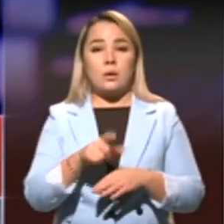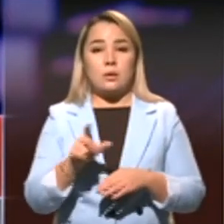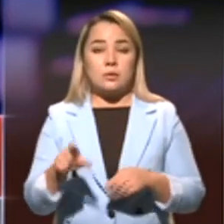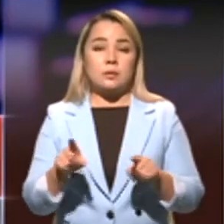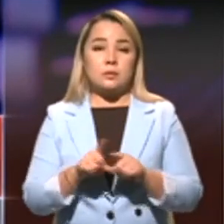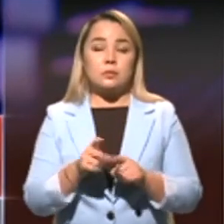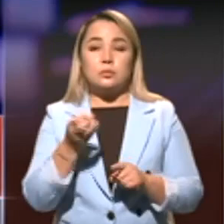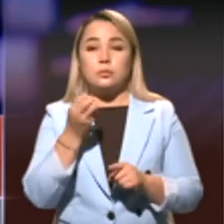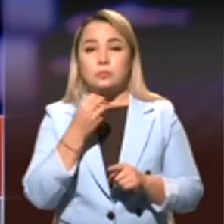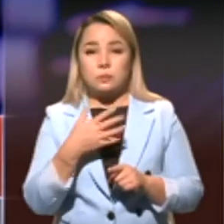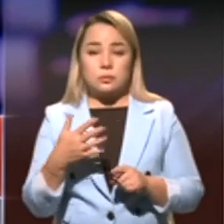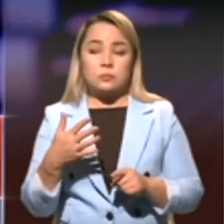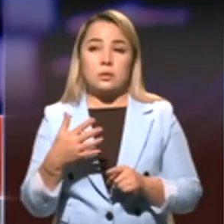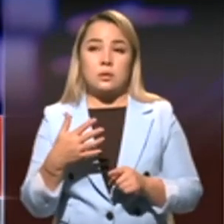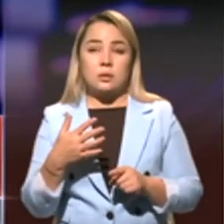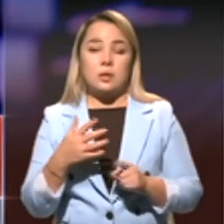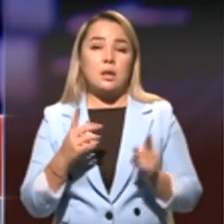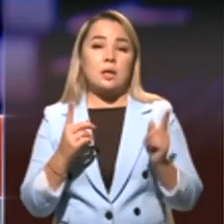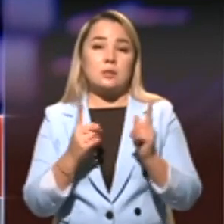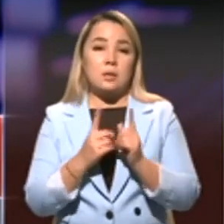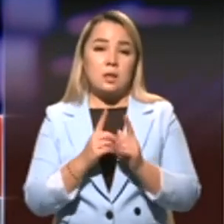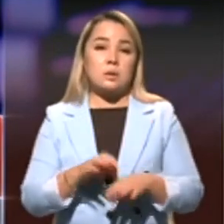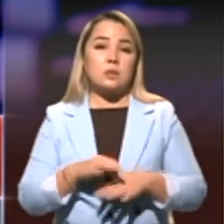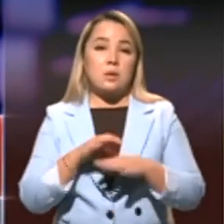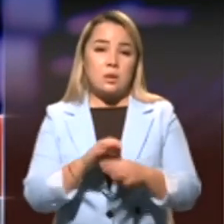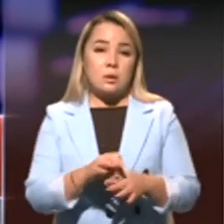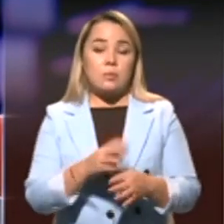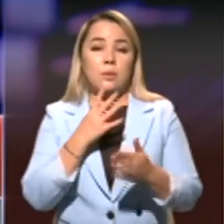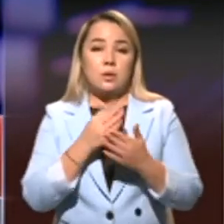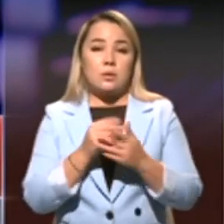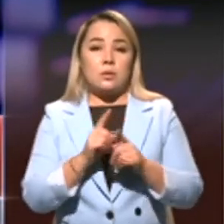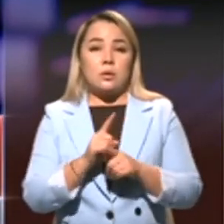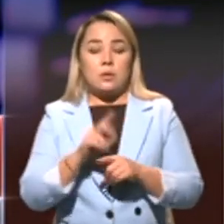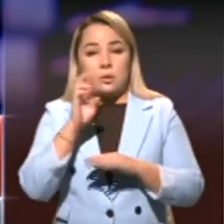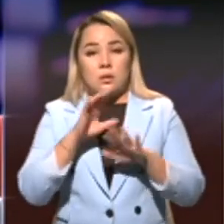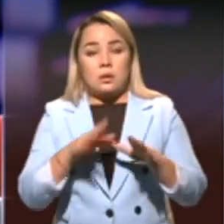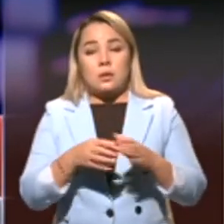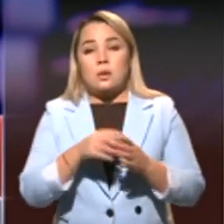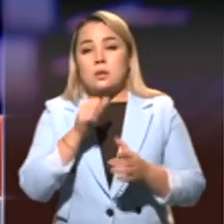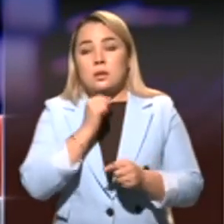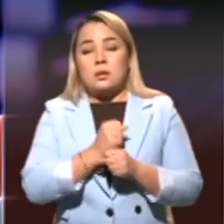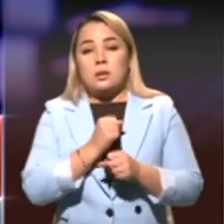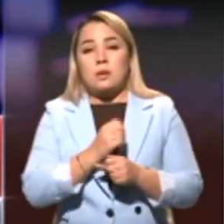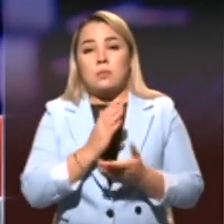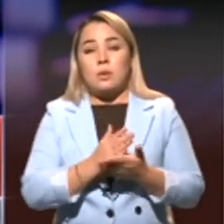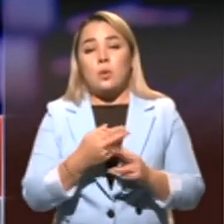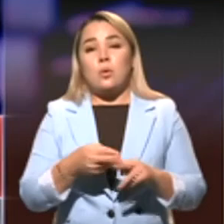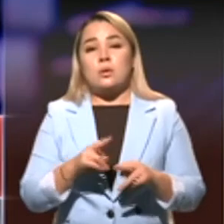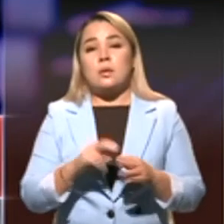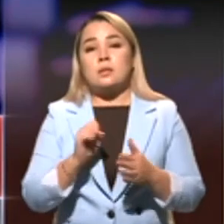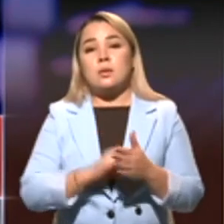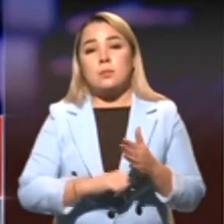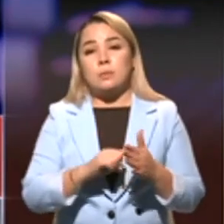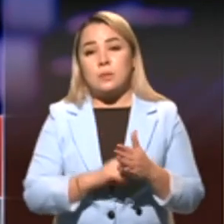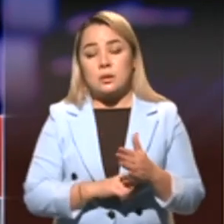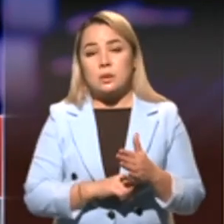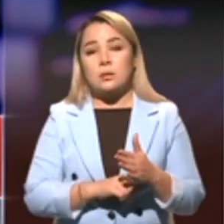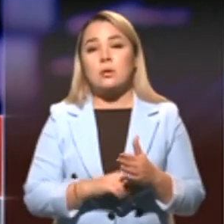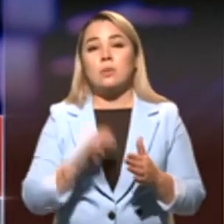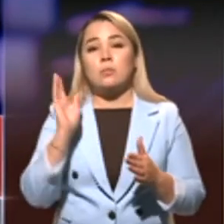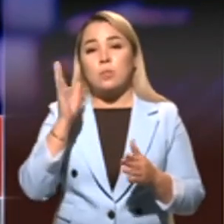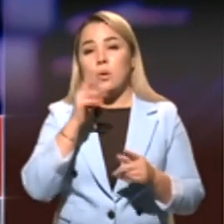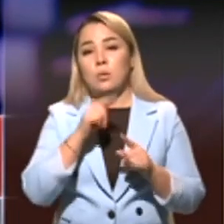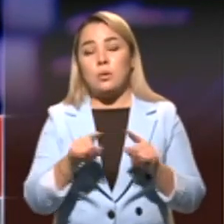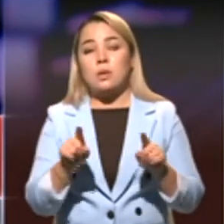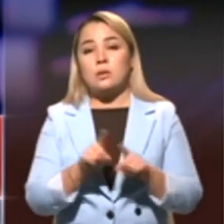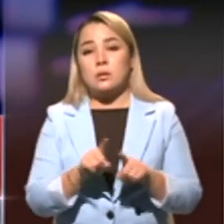қонақтарымызды жақсы қарсы алып, жақсы шығарып салды біздің елімізге сын жаңағы. Сол себепті енді алдағы уақытта